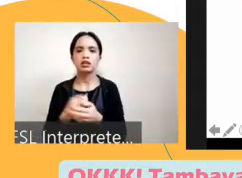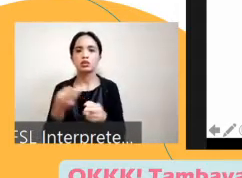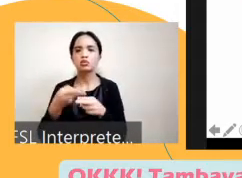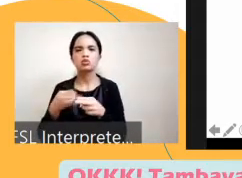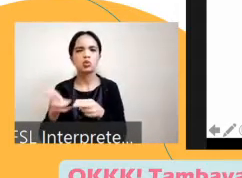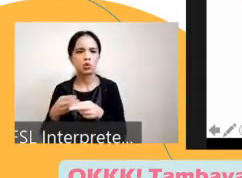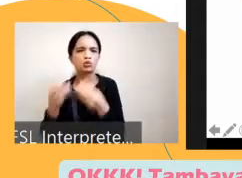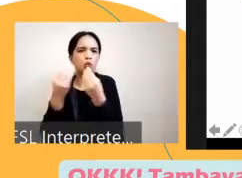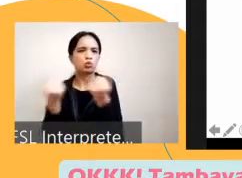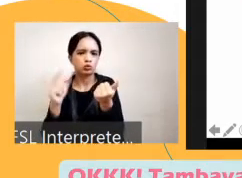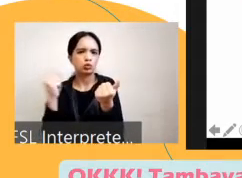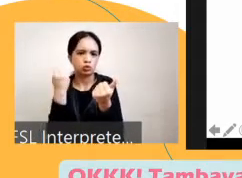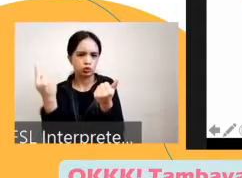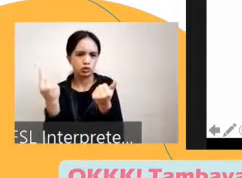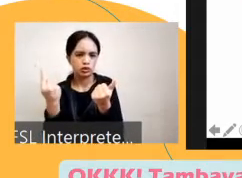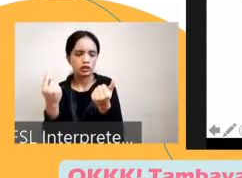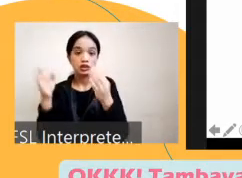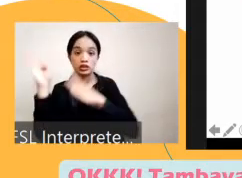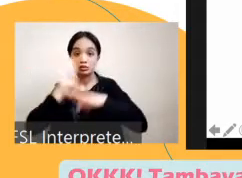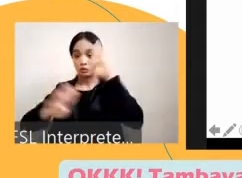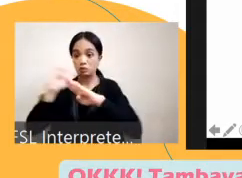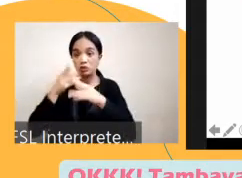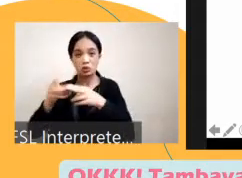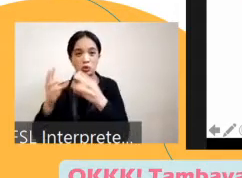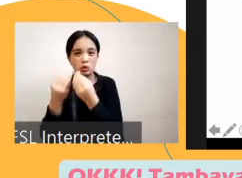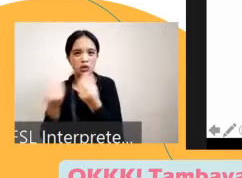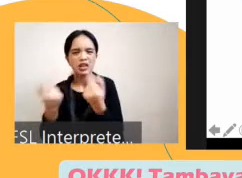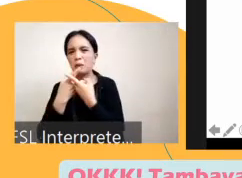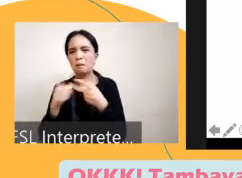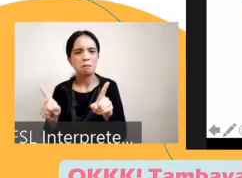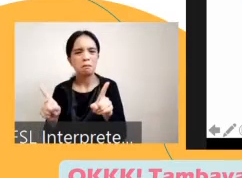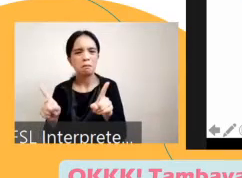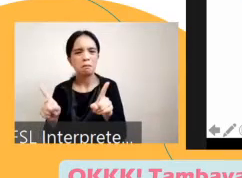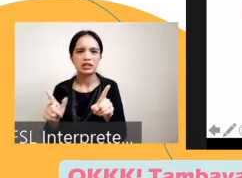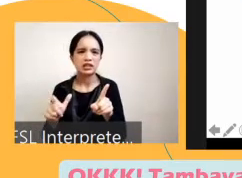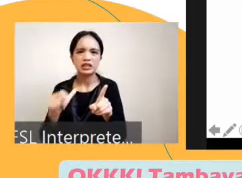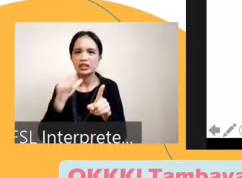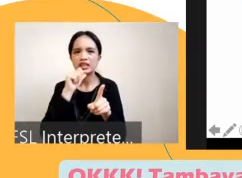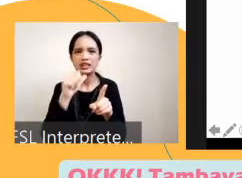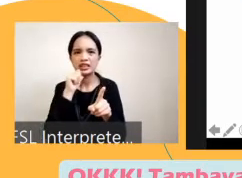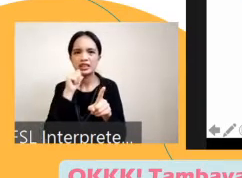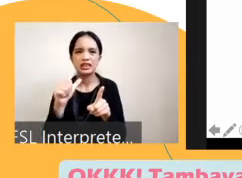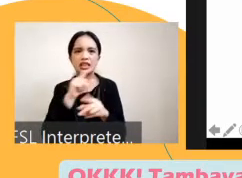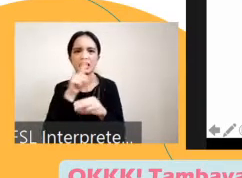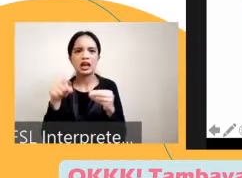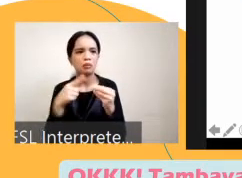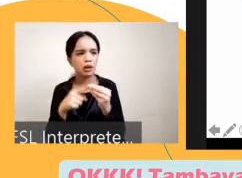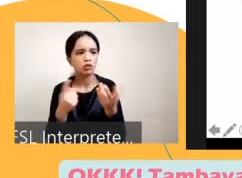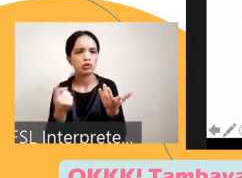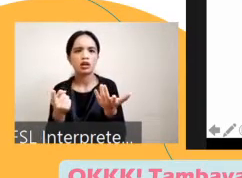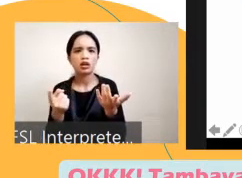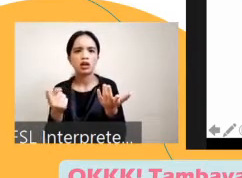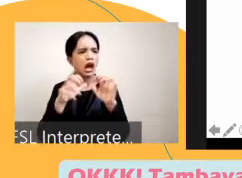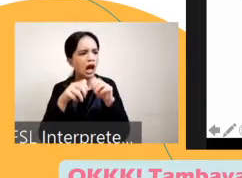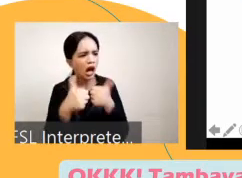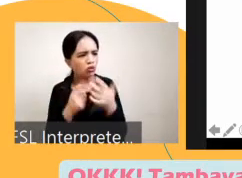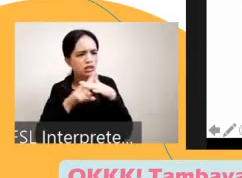solusyon sa problema natin pero hindi naman tinutukoy yung ugat or yung root cause ng